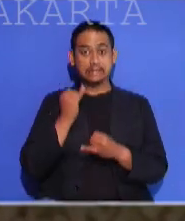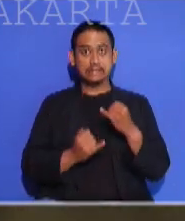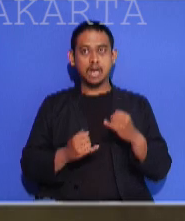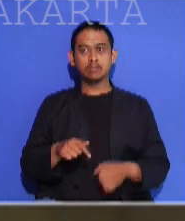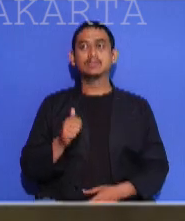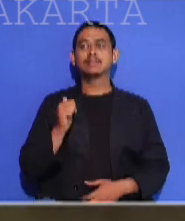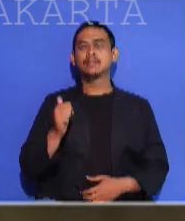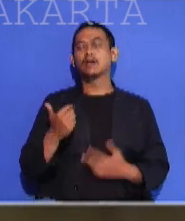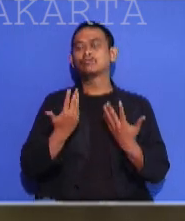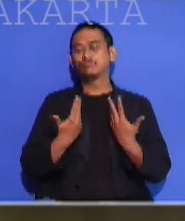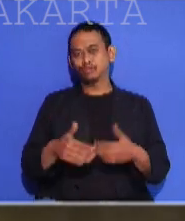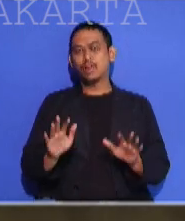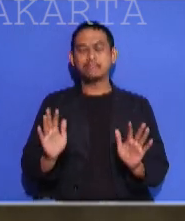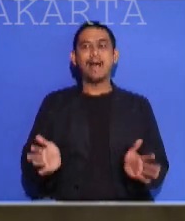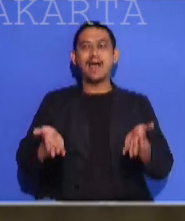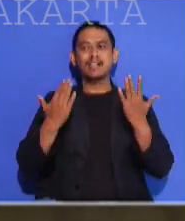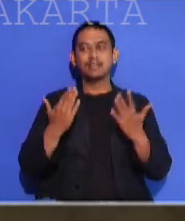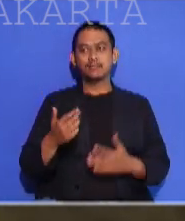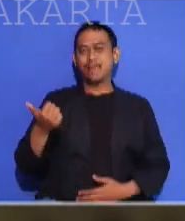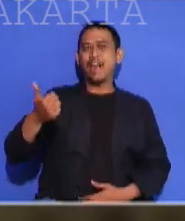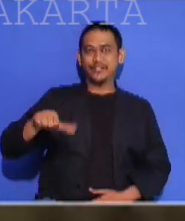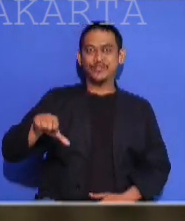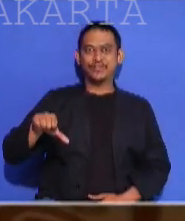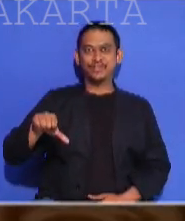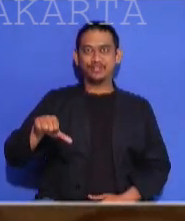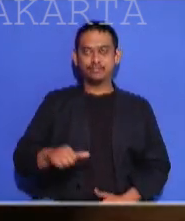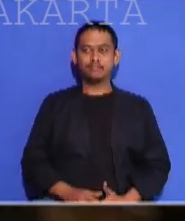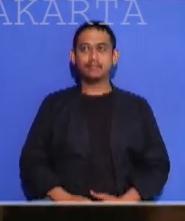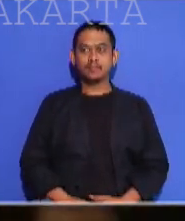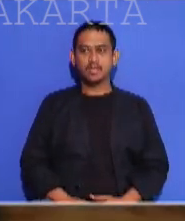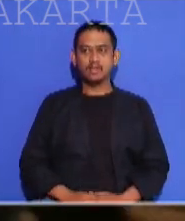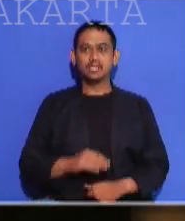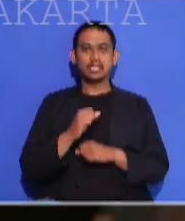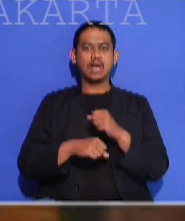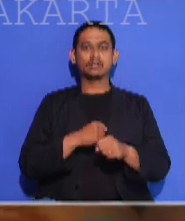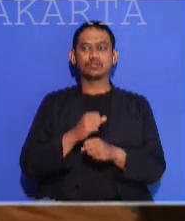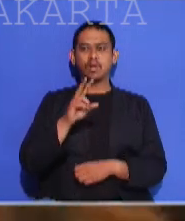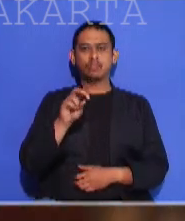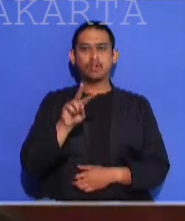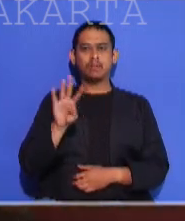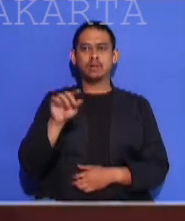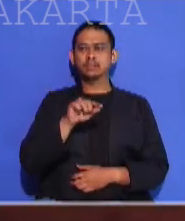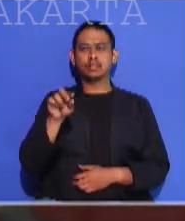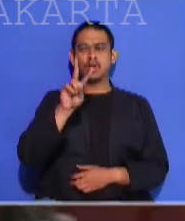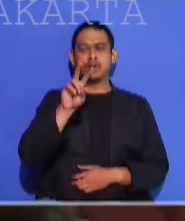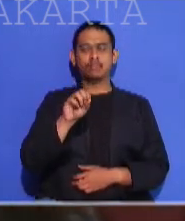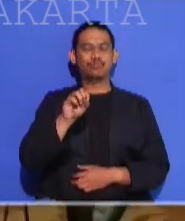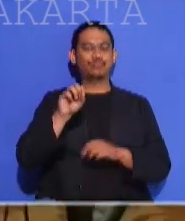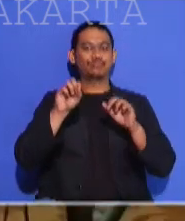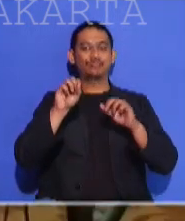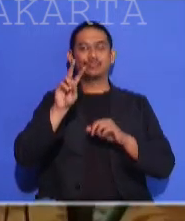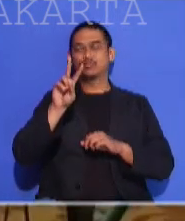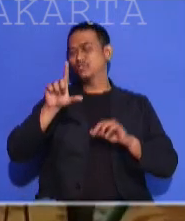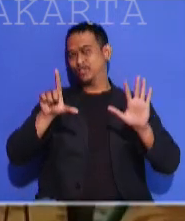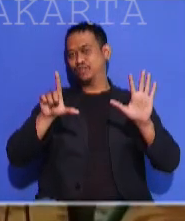dikukukannya pengurus dewan kebudayaan Bantul yang baru masa jabatan 2024-2027 oleh Bupati Bantul Abdul Halim